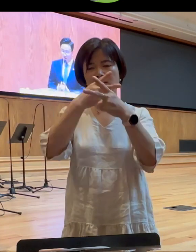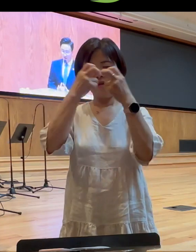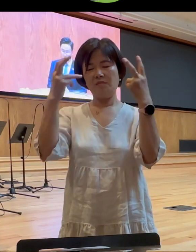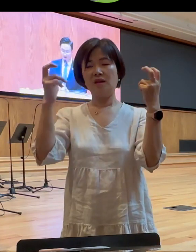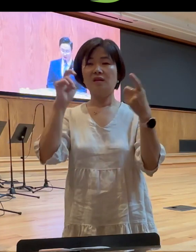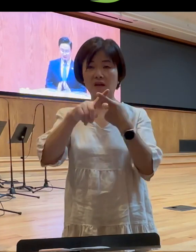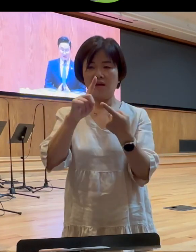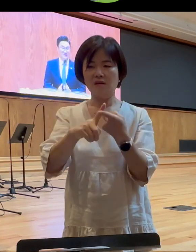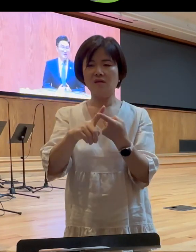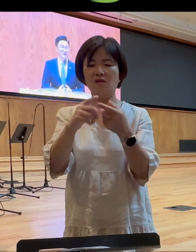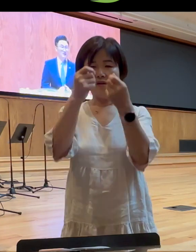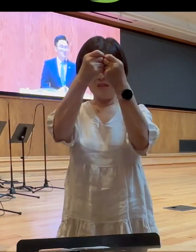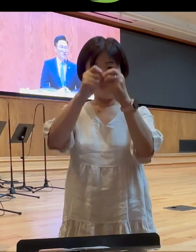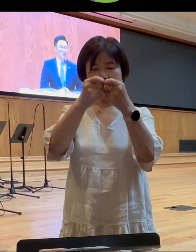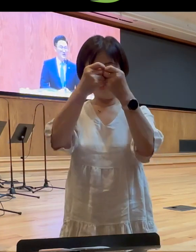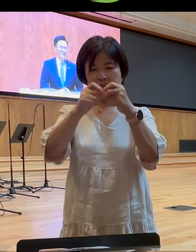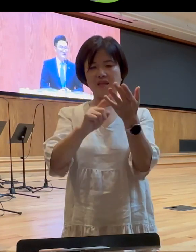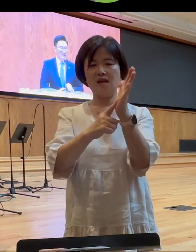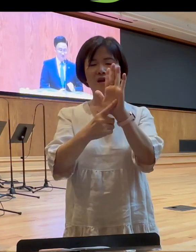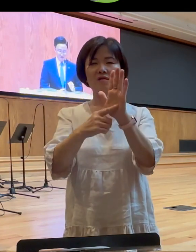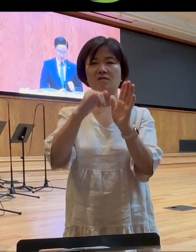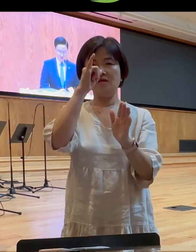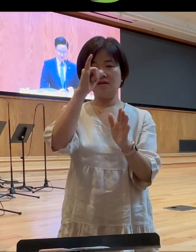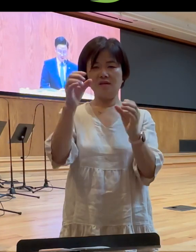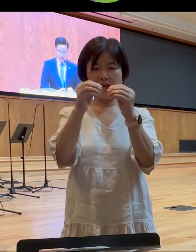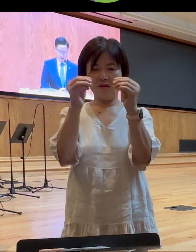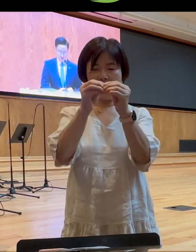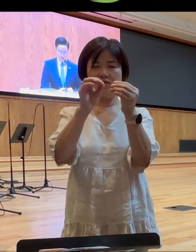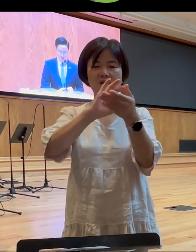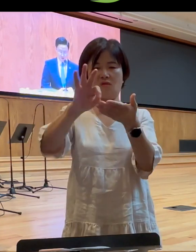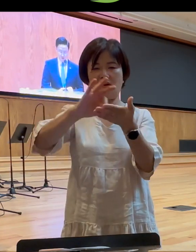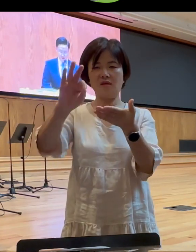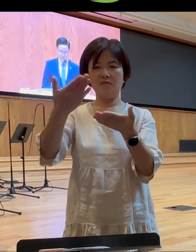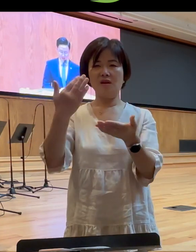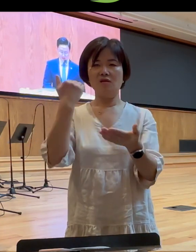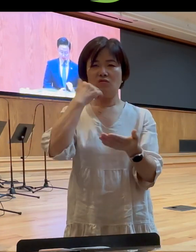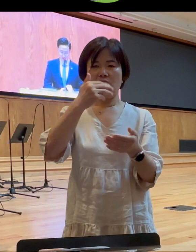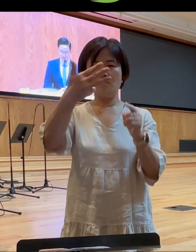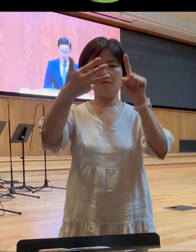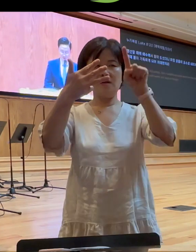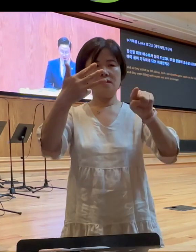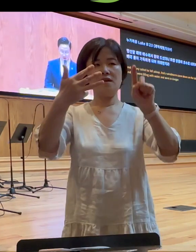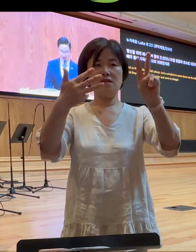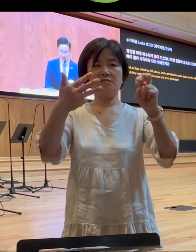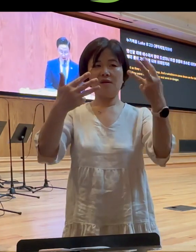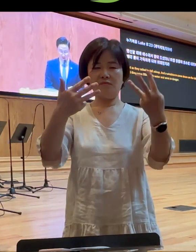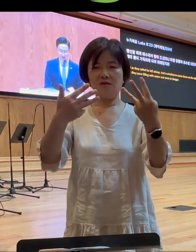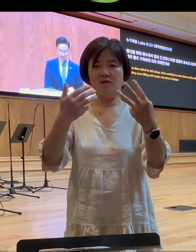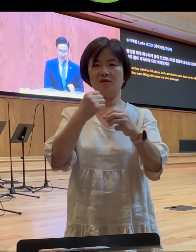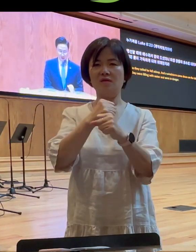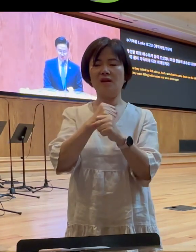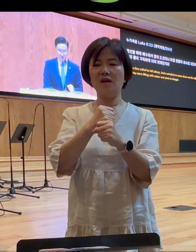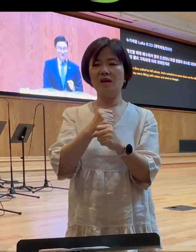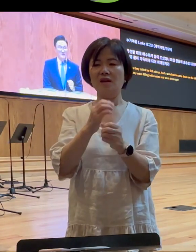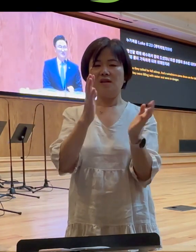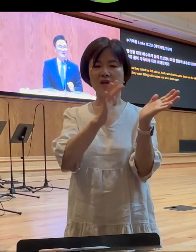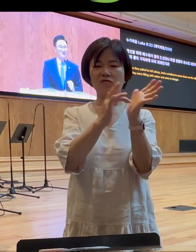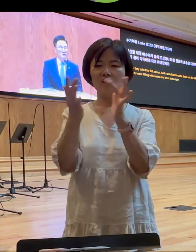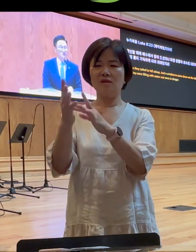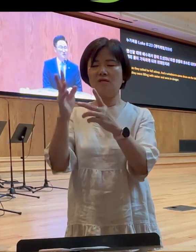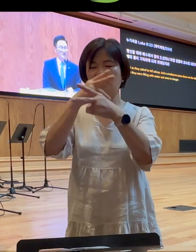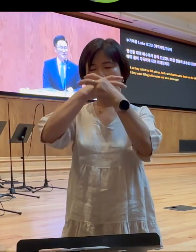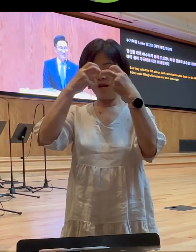성격에 대해서 자세히 표현하는 단어를 사용합니다. 누가복음 8장 23절에 행선할 때 예수께서